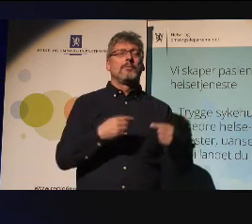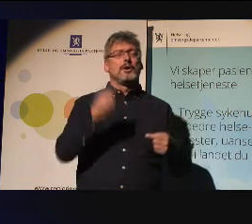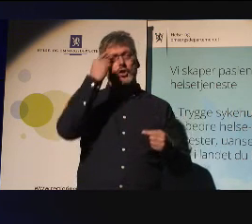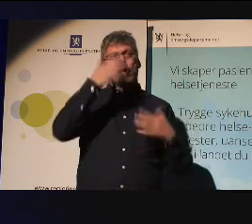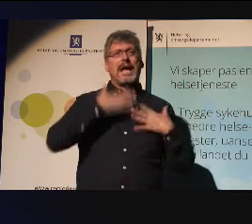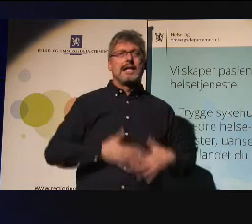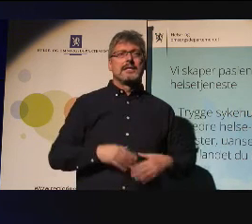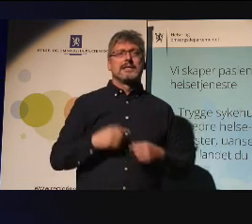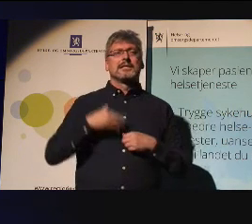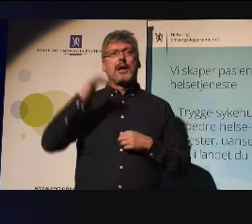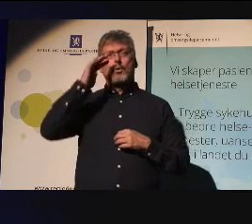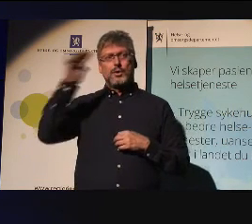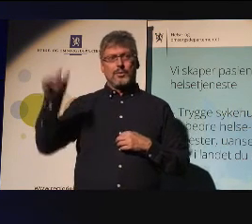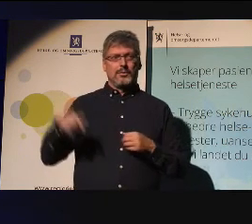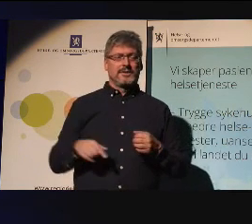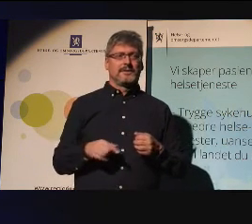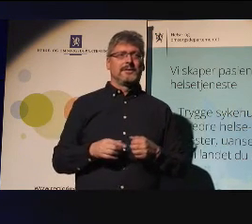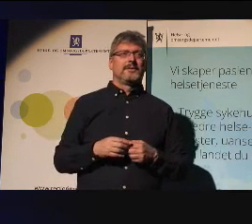og hjerneslag.